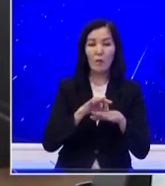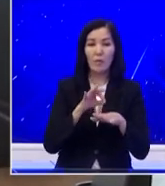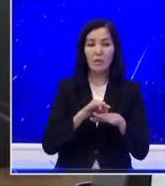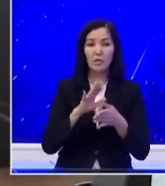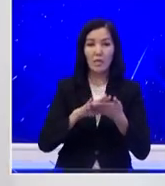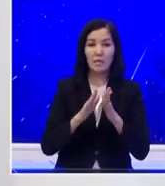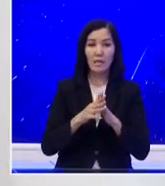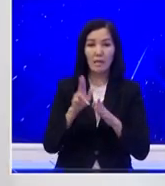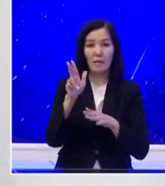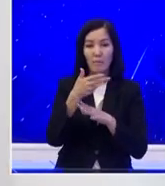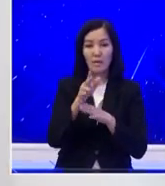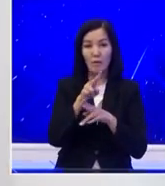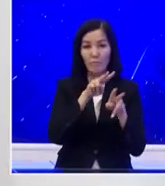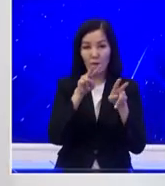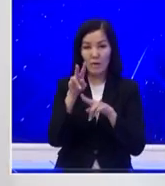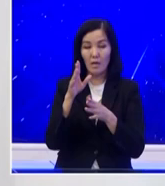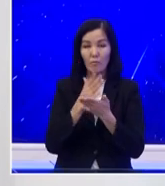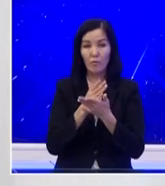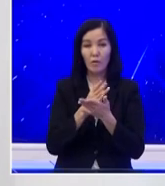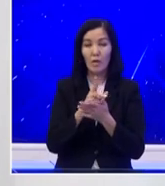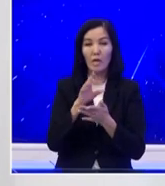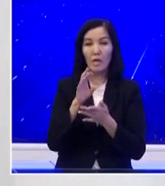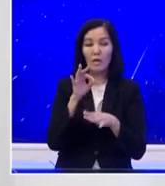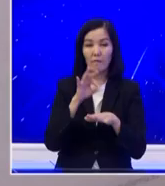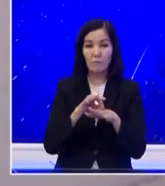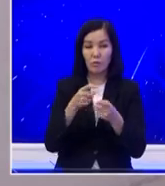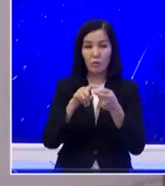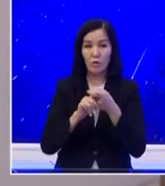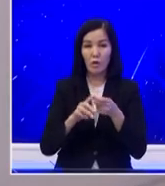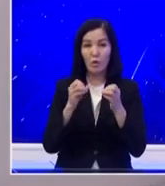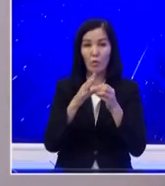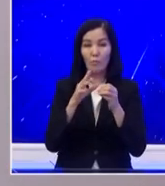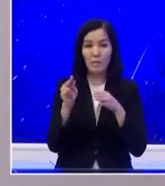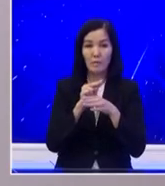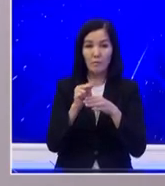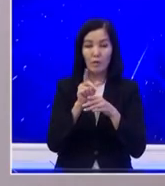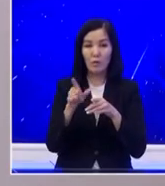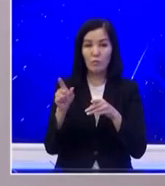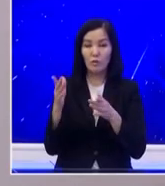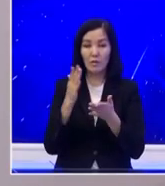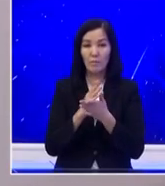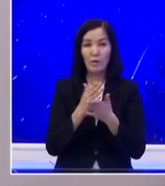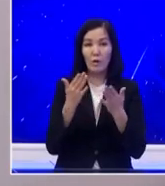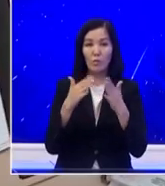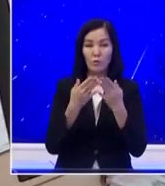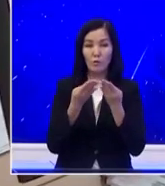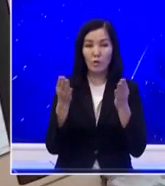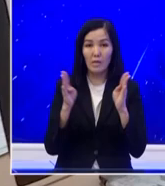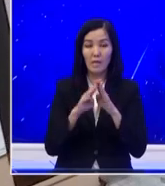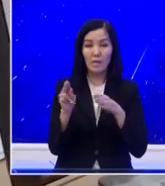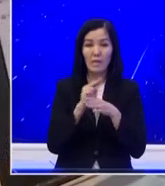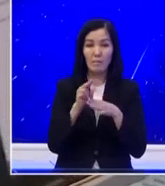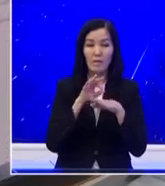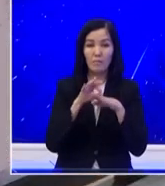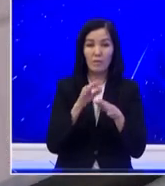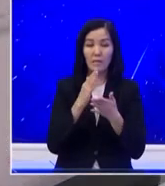бейне қоңырау арқылы бақылап отыр. Оның коронавирус індетін жұқтырған 15 емделушісі бар. Олар үй жағдайында ем-дом қабылдап